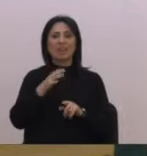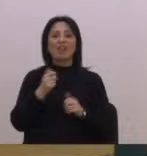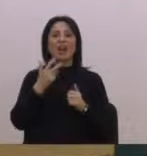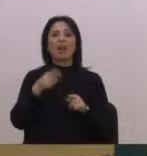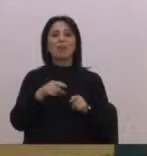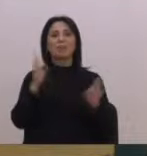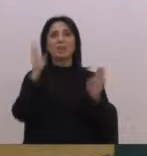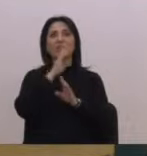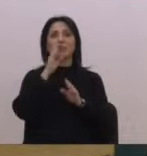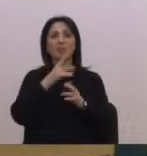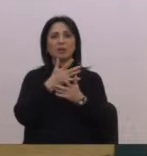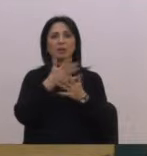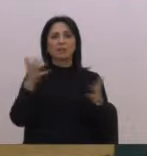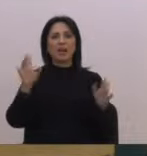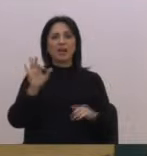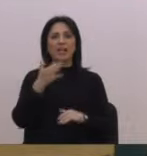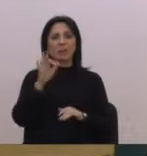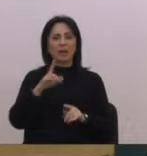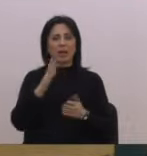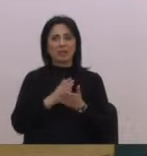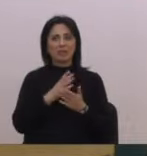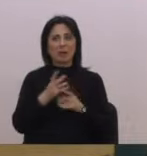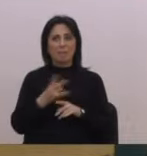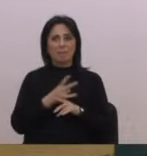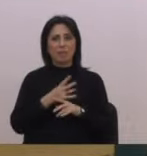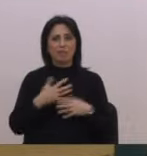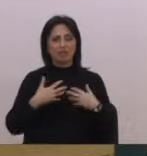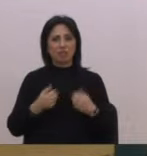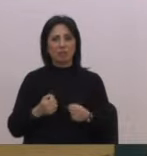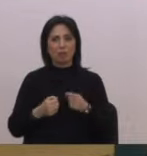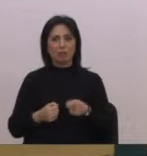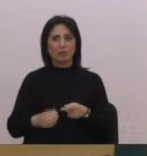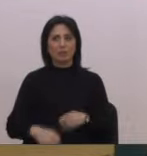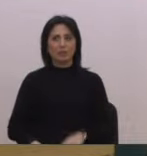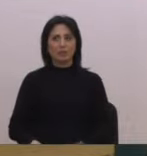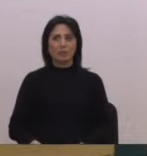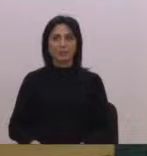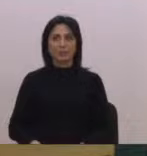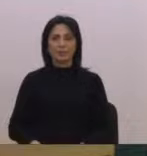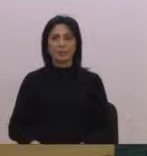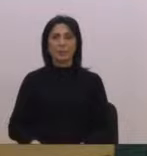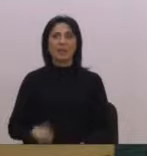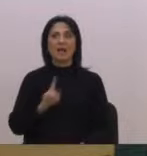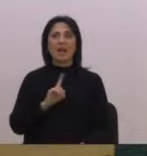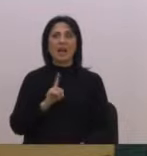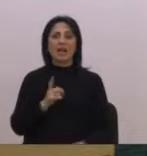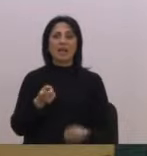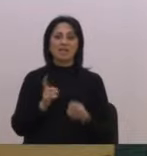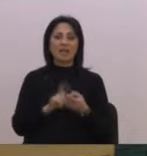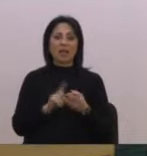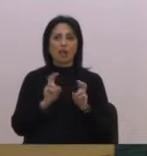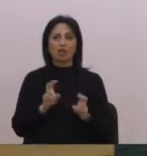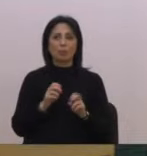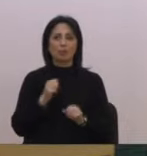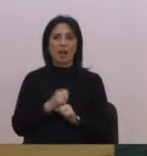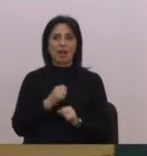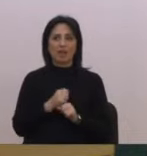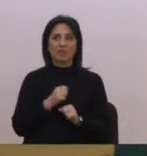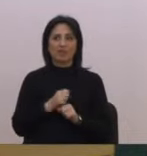სხვადასხვა ნივთიერებისა რაც ასე მავნეა ჯანმრთელობისთვის რაზე დაბნობით